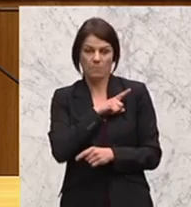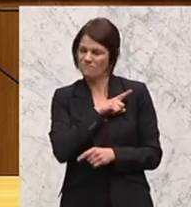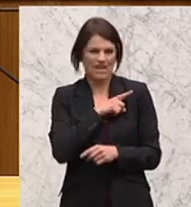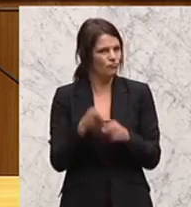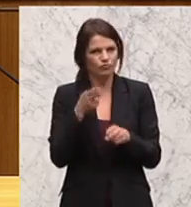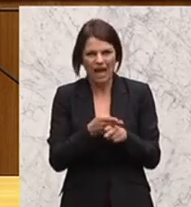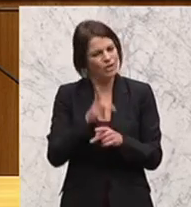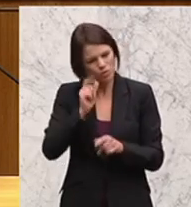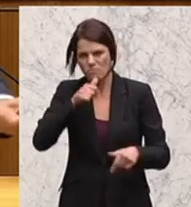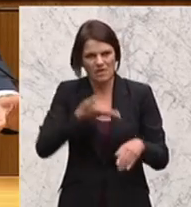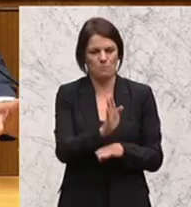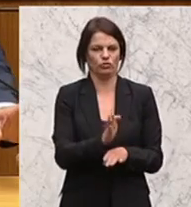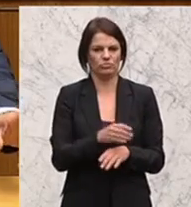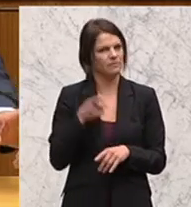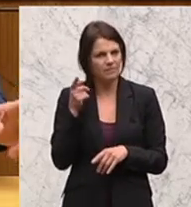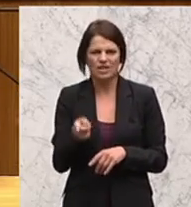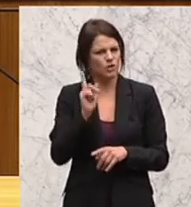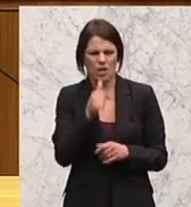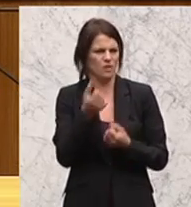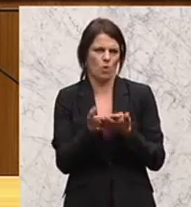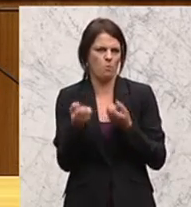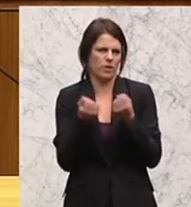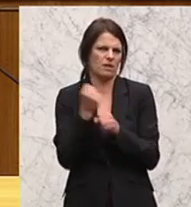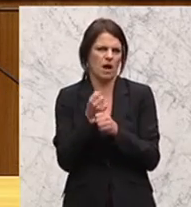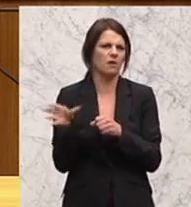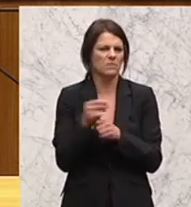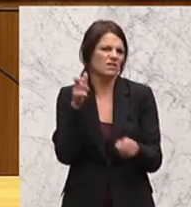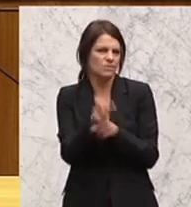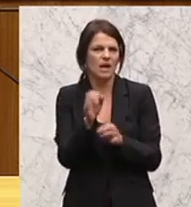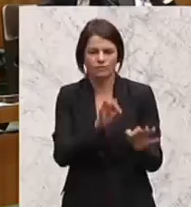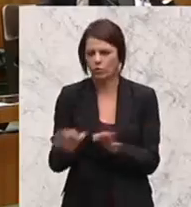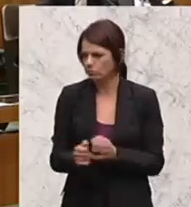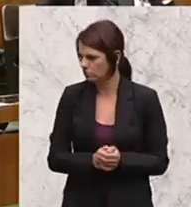nicht hinein, Politik zu machen mittels Zwangsverordnungen.